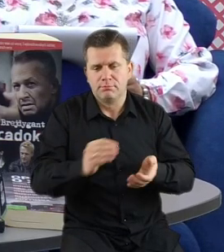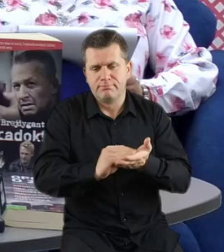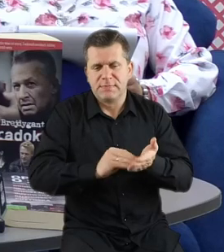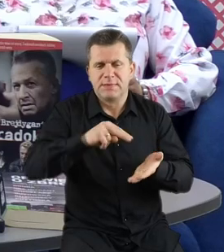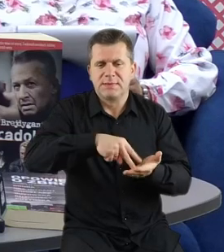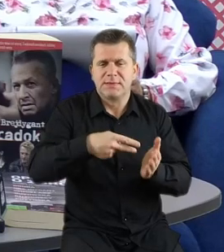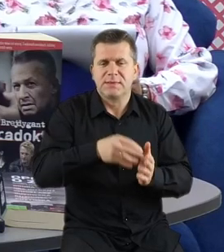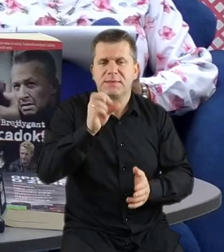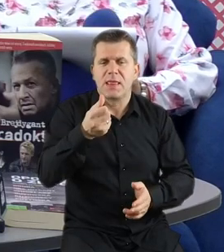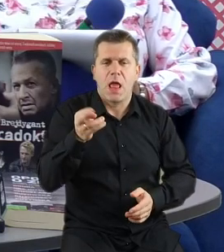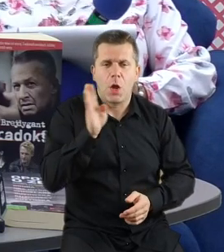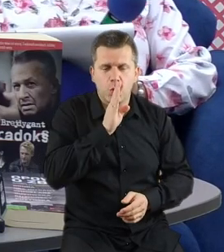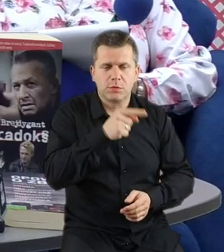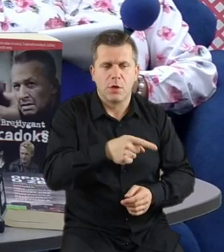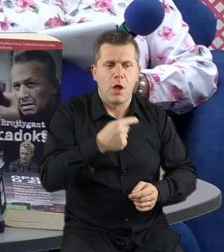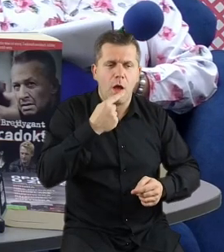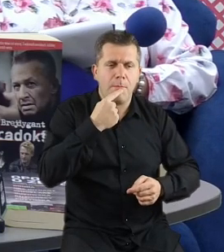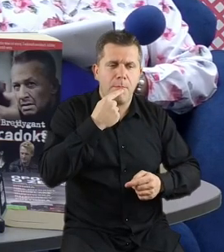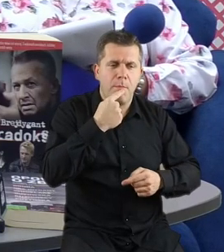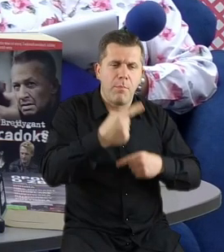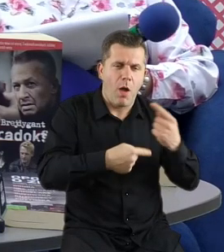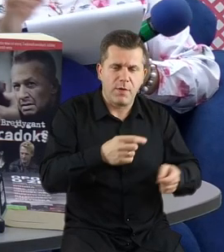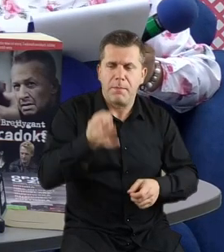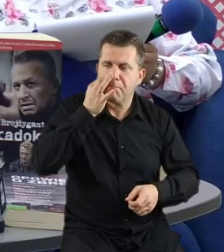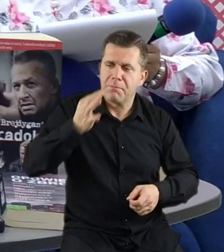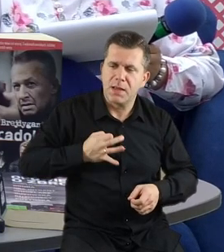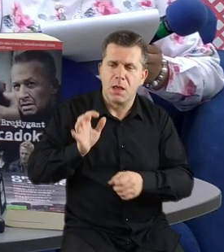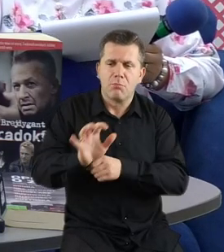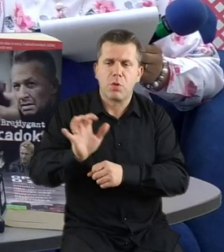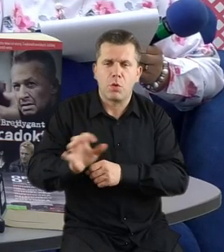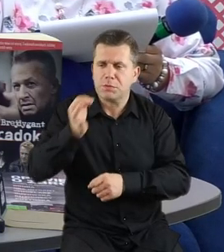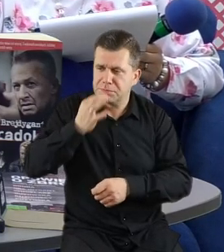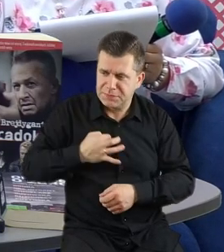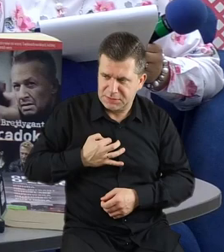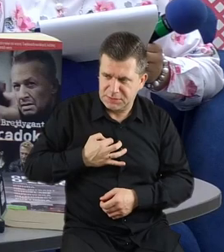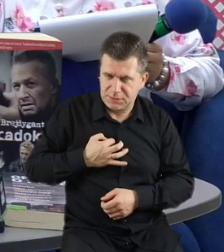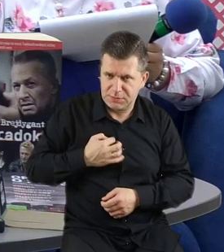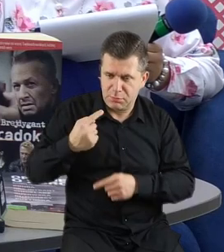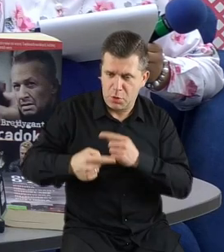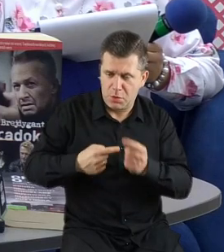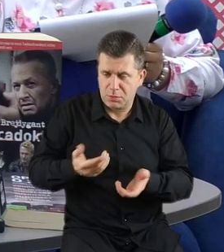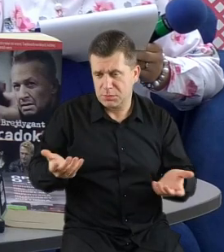scenariusze, no to jeżeli piszę powieść, no to pytają mnie producenci,